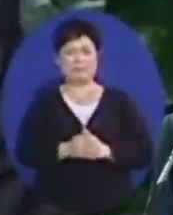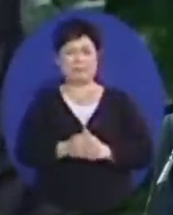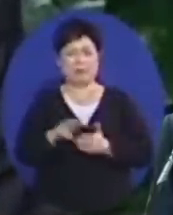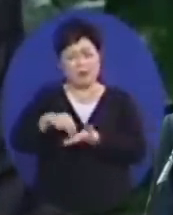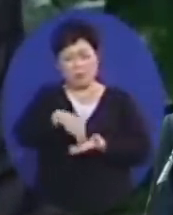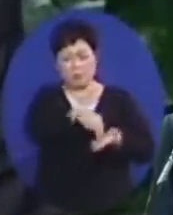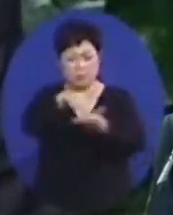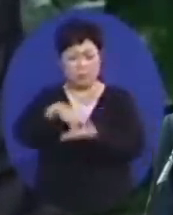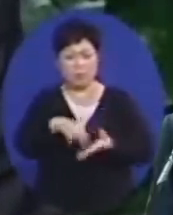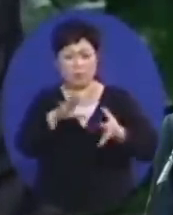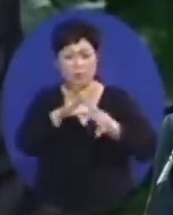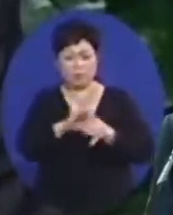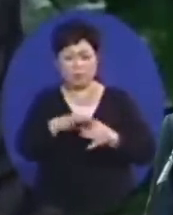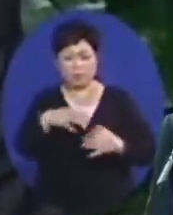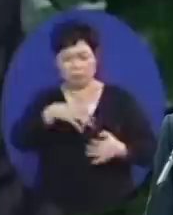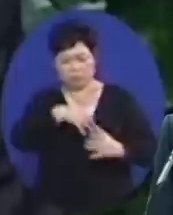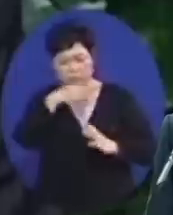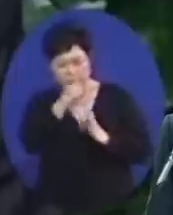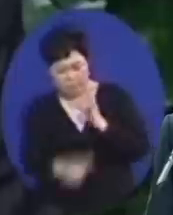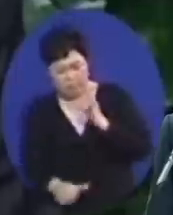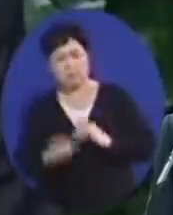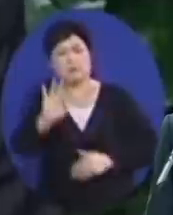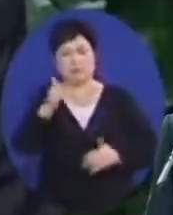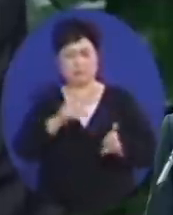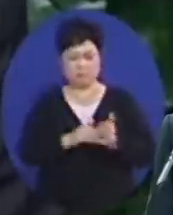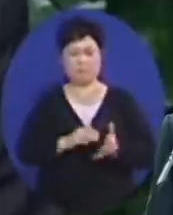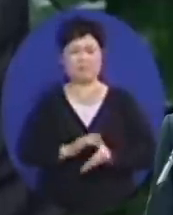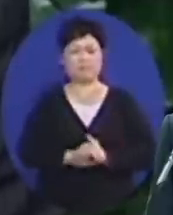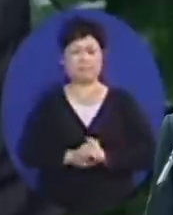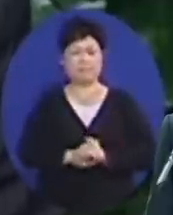호독의 수렁 속에 흐드게 되는 것입니다.